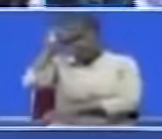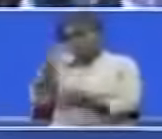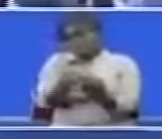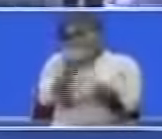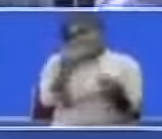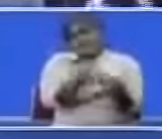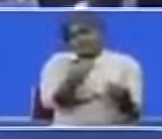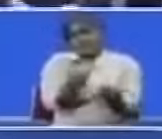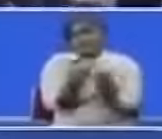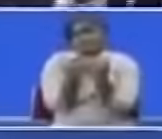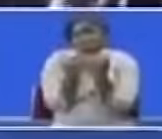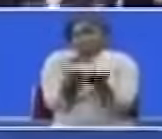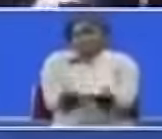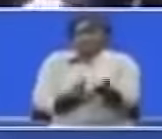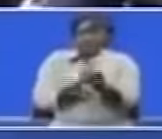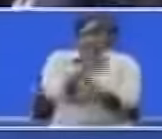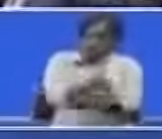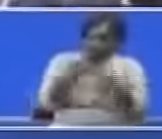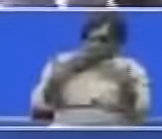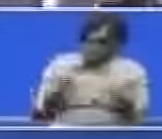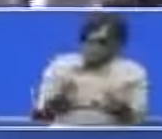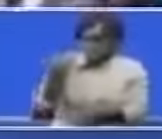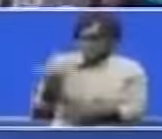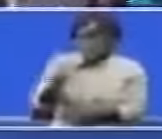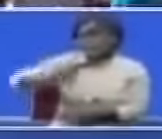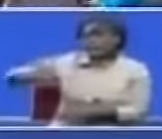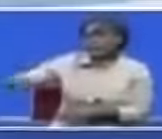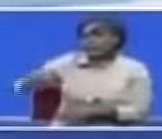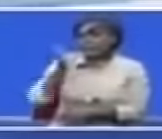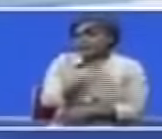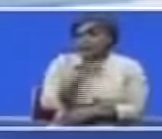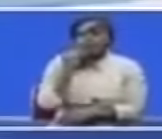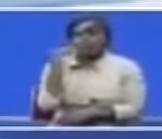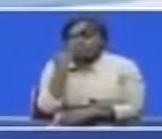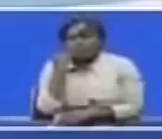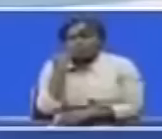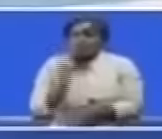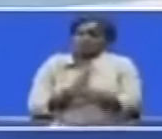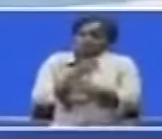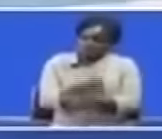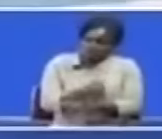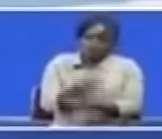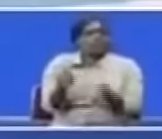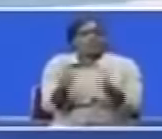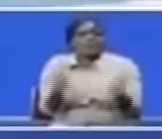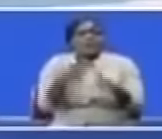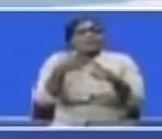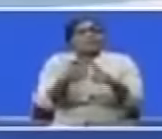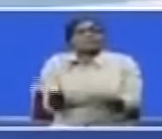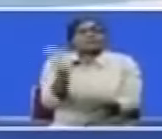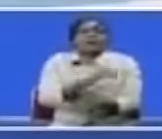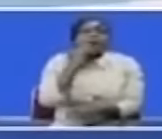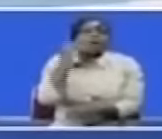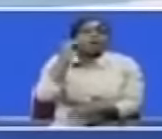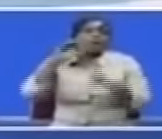ya feri. Sasa hizi tushavuka hivi, tumeacha watoto. Je, na mwenye hana mtoto amevuka, ameacha mtoto nyumbani, hadi kuwe kama